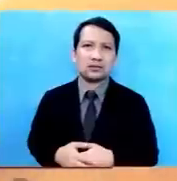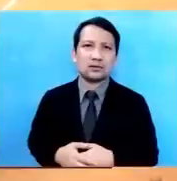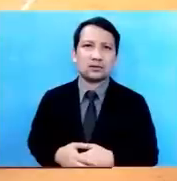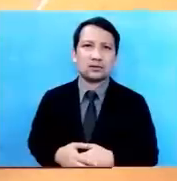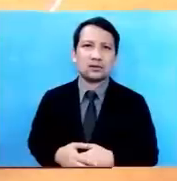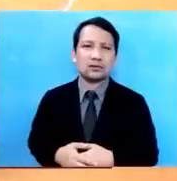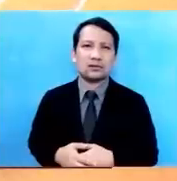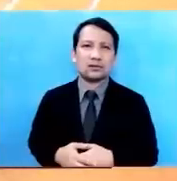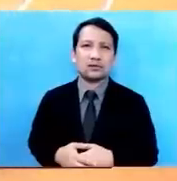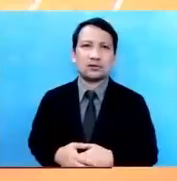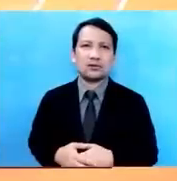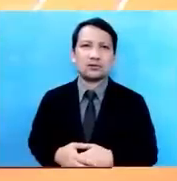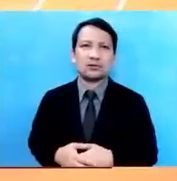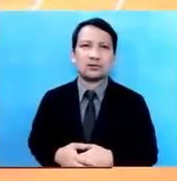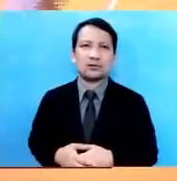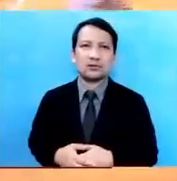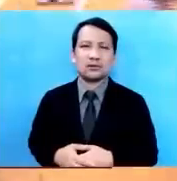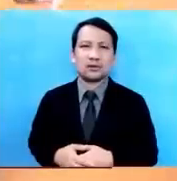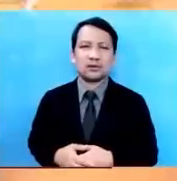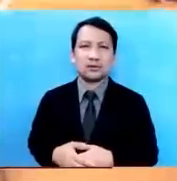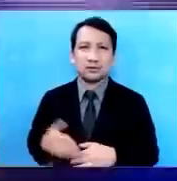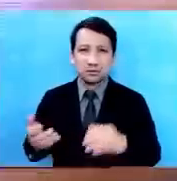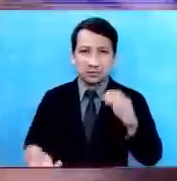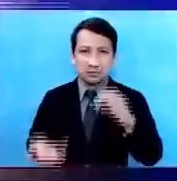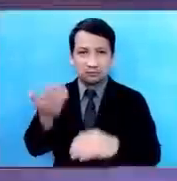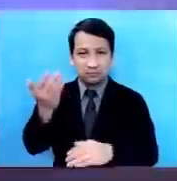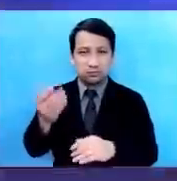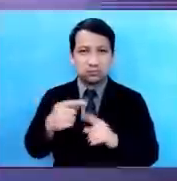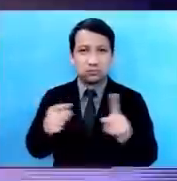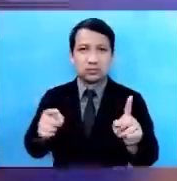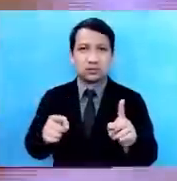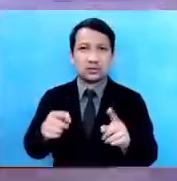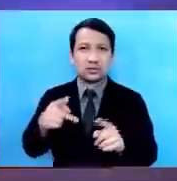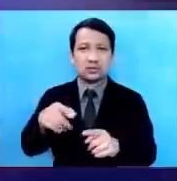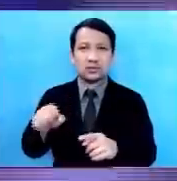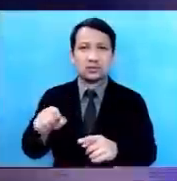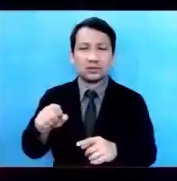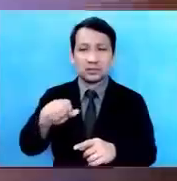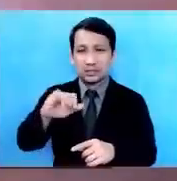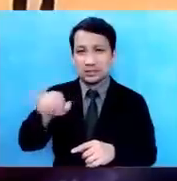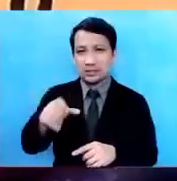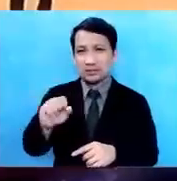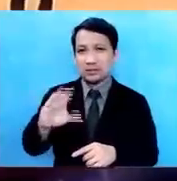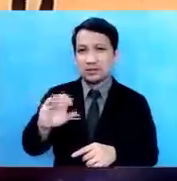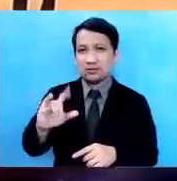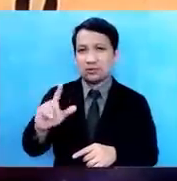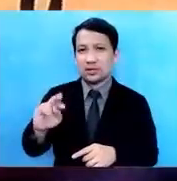left hand! Back-to-back layups mula sa point guard na si JD Kagulangan.